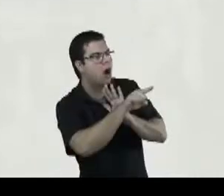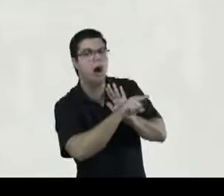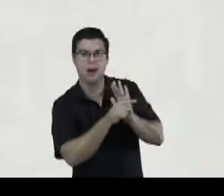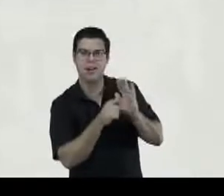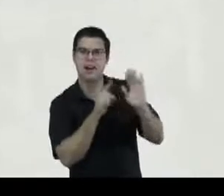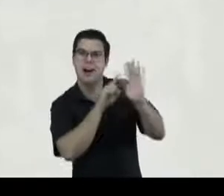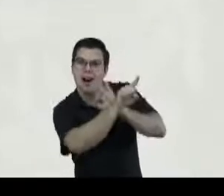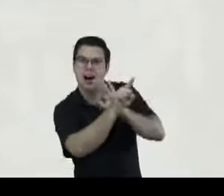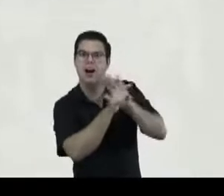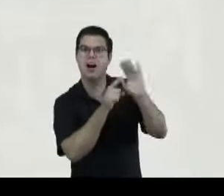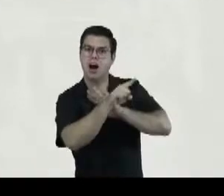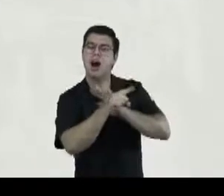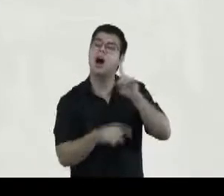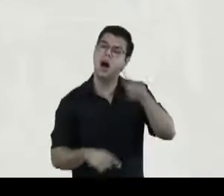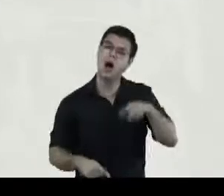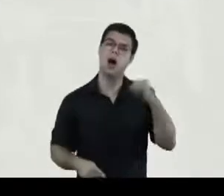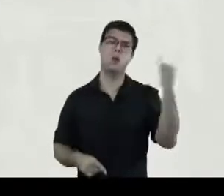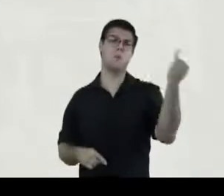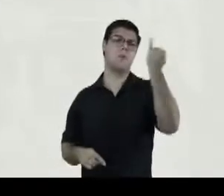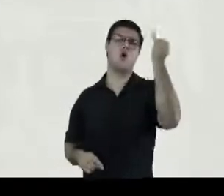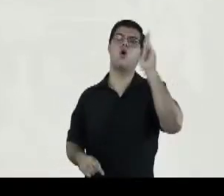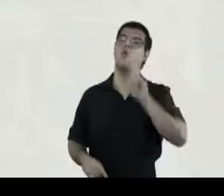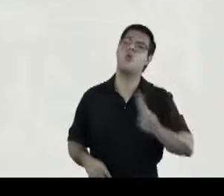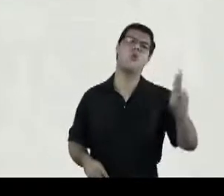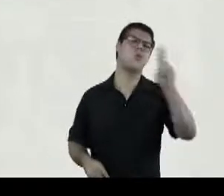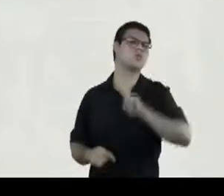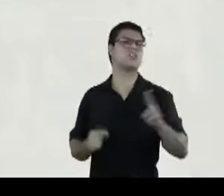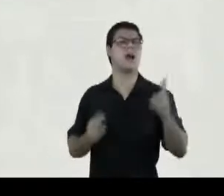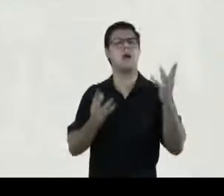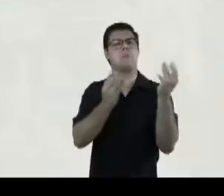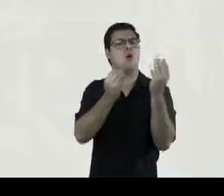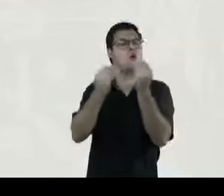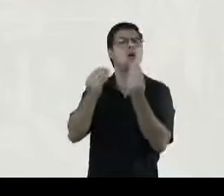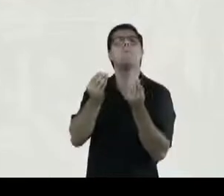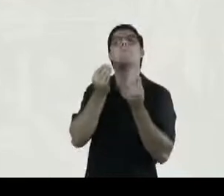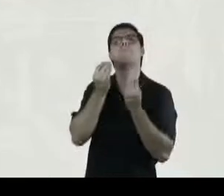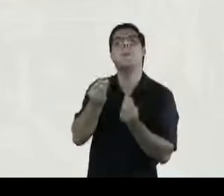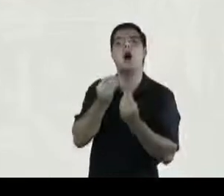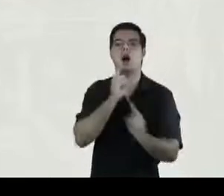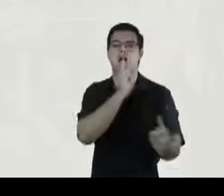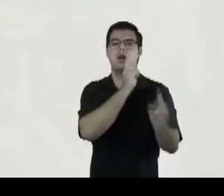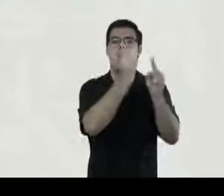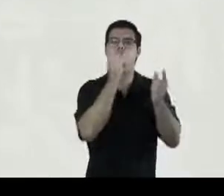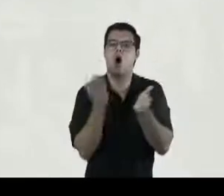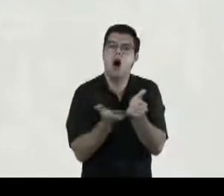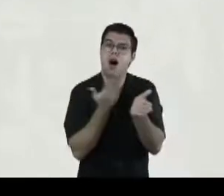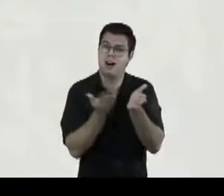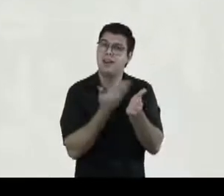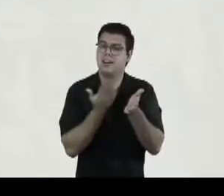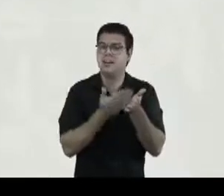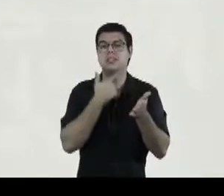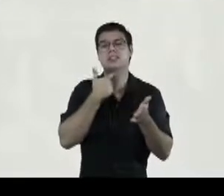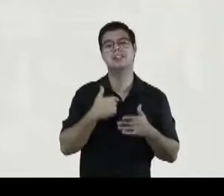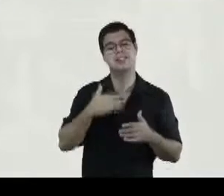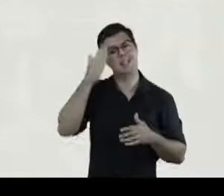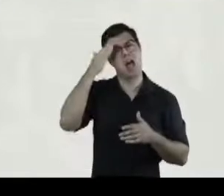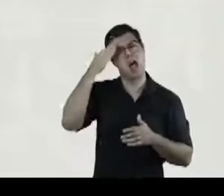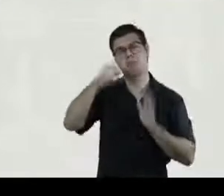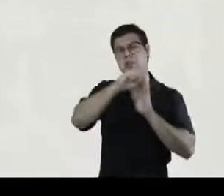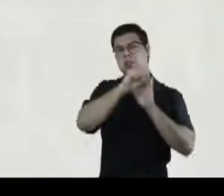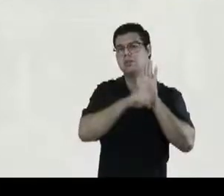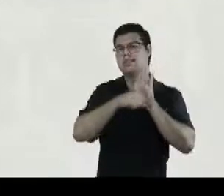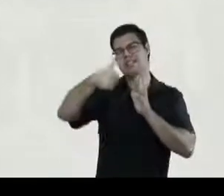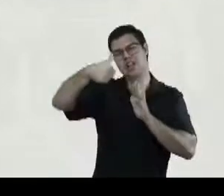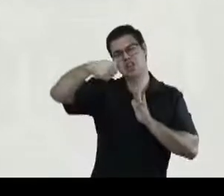Elle permettait de localiser, donc elle avait un petit rôle de catalogue. Donc ça, c'est 19e, le début 20e siècle. Mais Lyon,